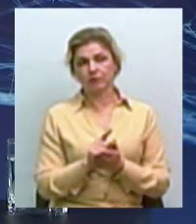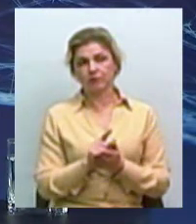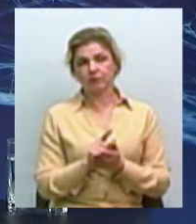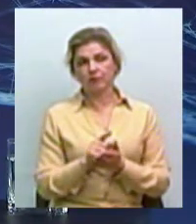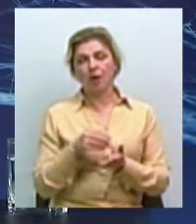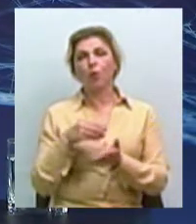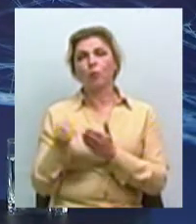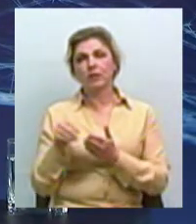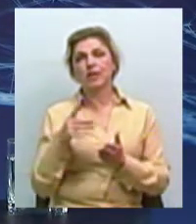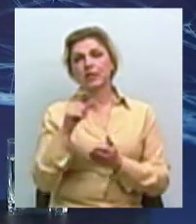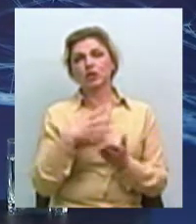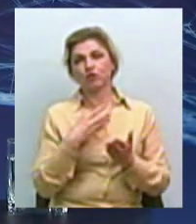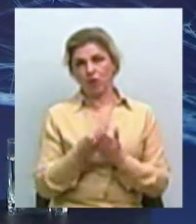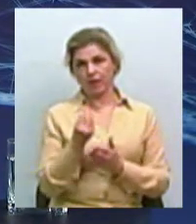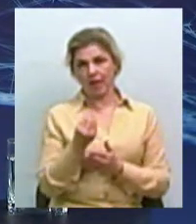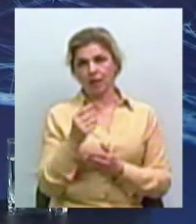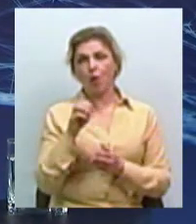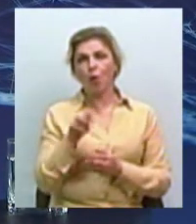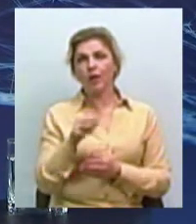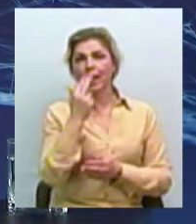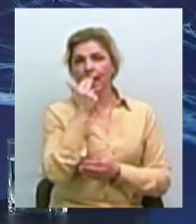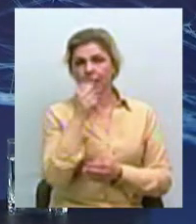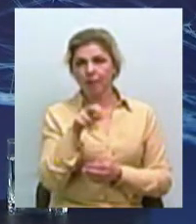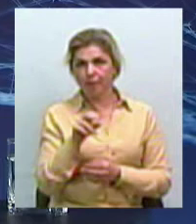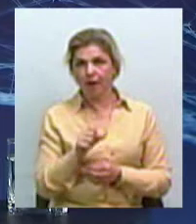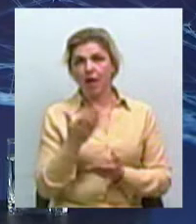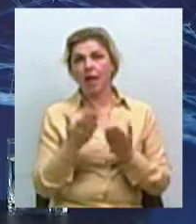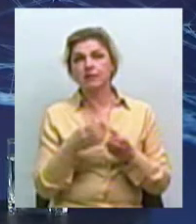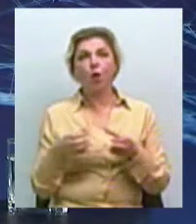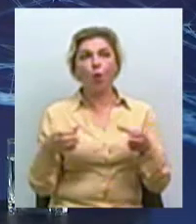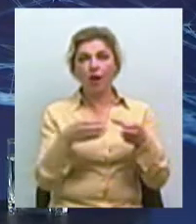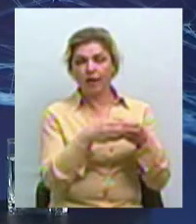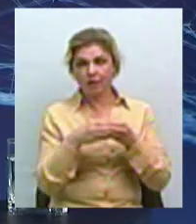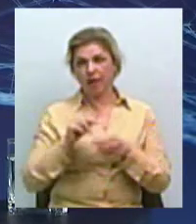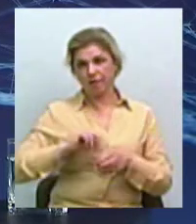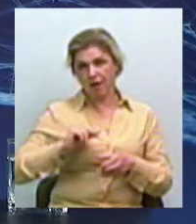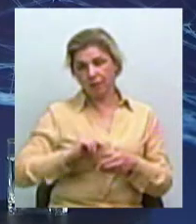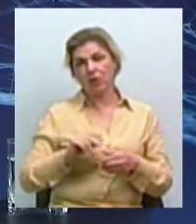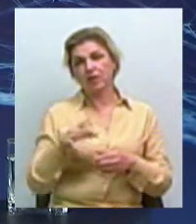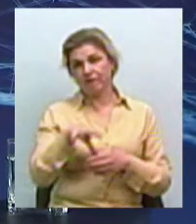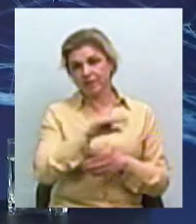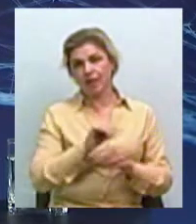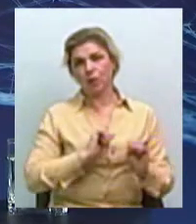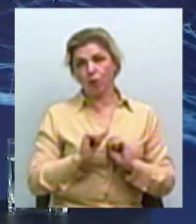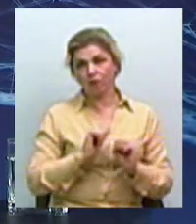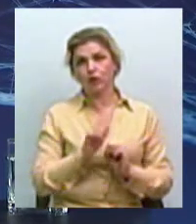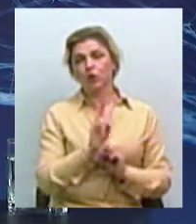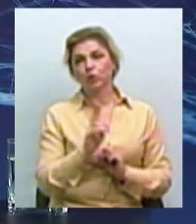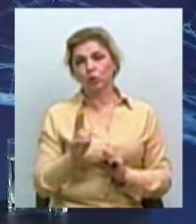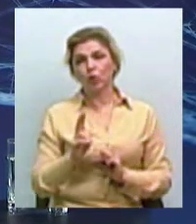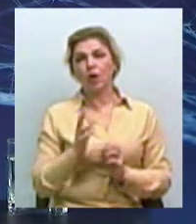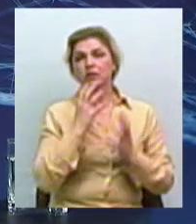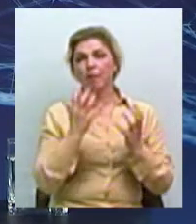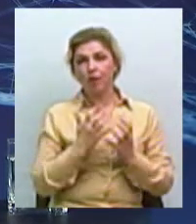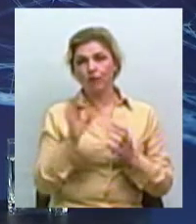за власні кошти. Або, якщо це організовані колективи, то всі керівники, які себе дбають